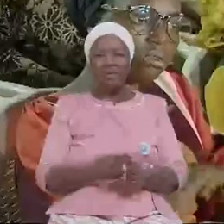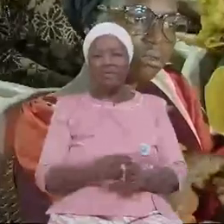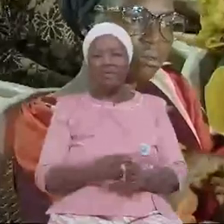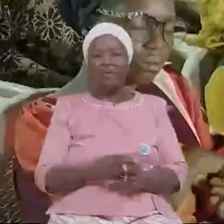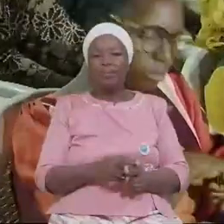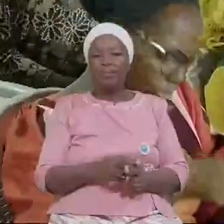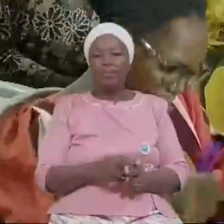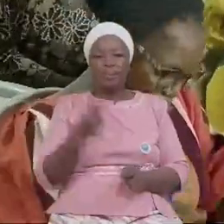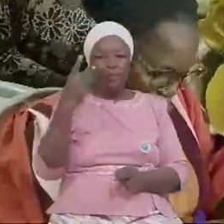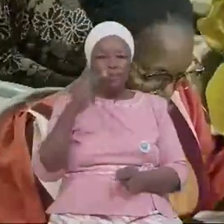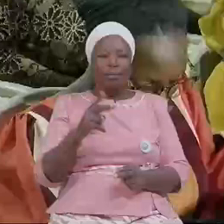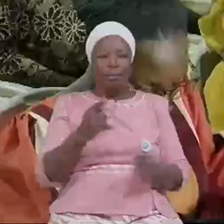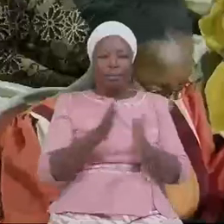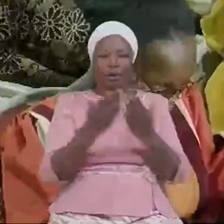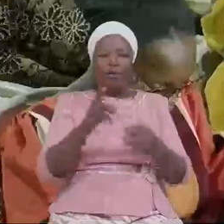Voyons,